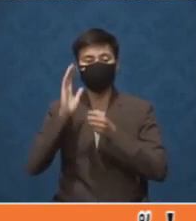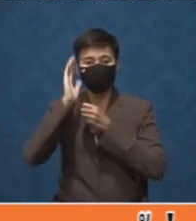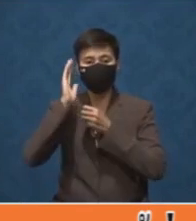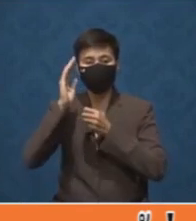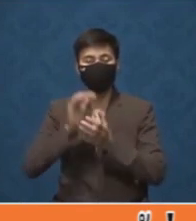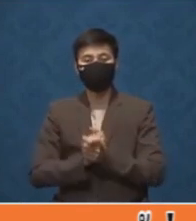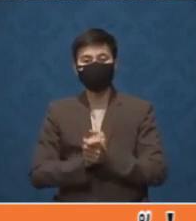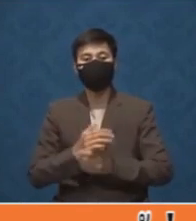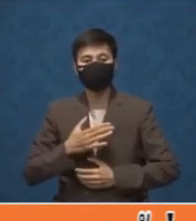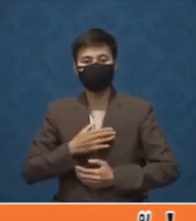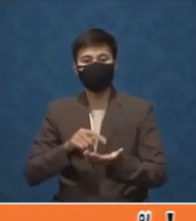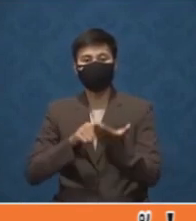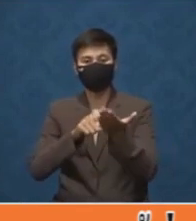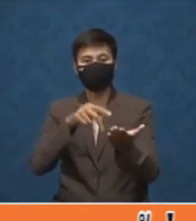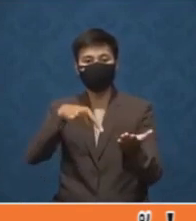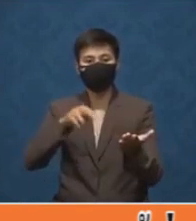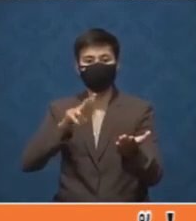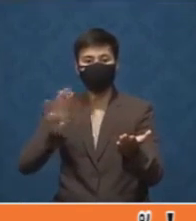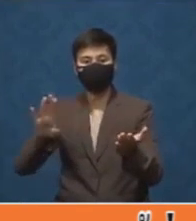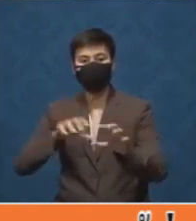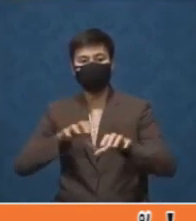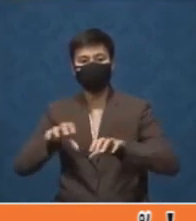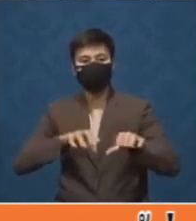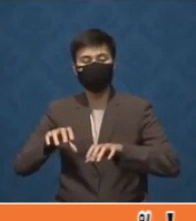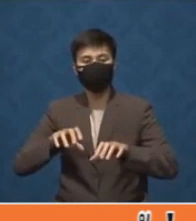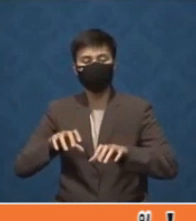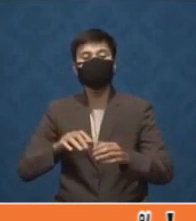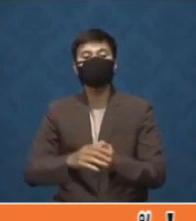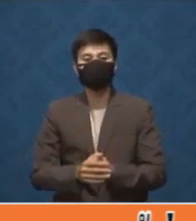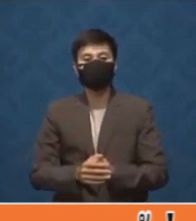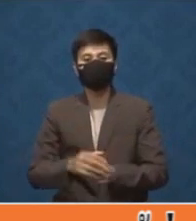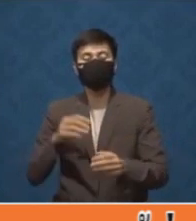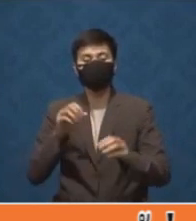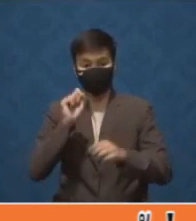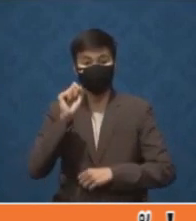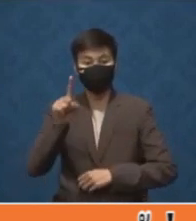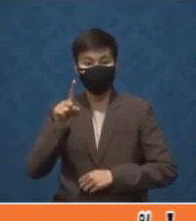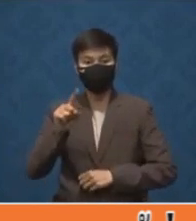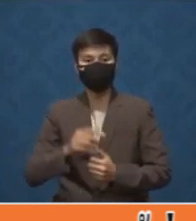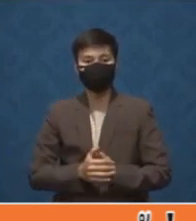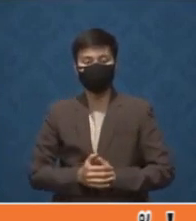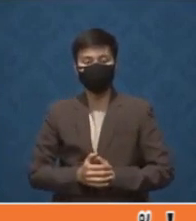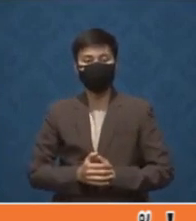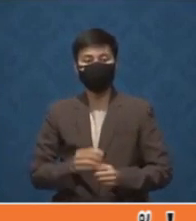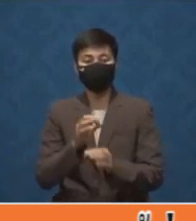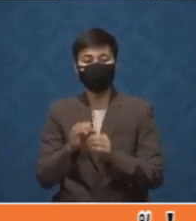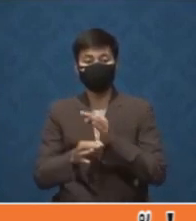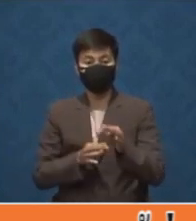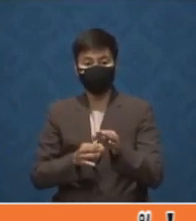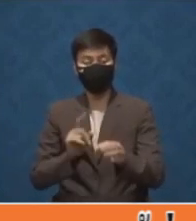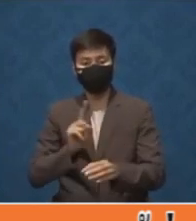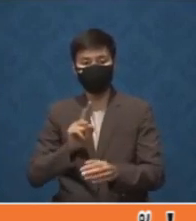ะของผู้เสนอร่างพระราชบัญญัติการบริหารราชการในสถานการณ์ฉุกเฉินเพื่อแทนที่พระราชกำหนดการบริหารราชการในสถาน